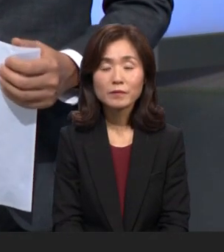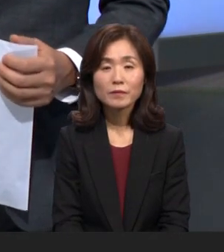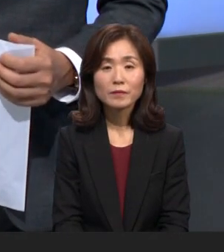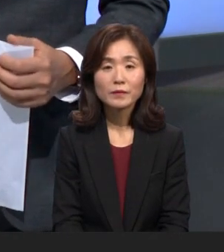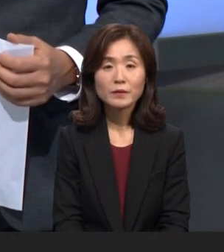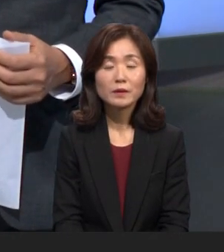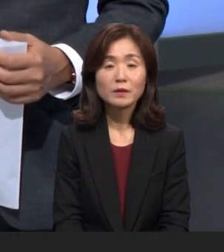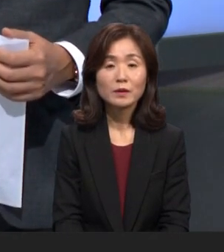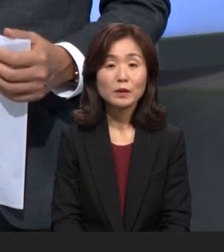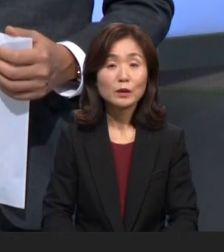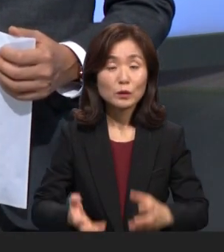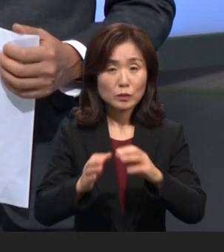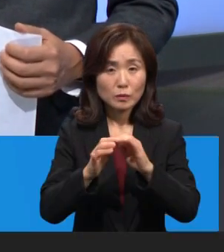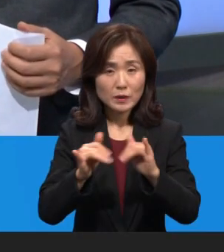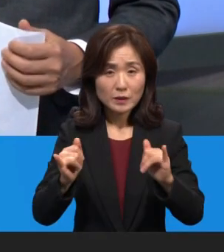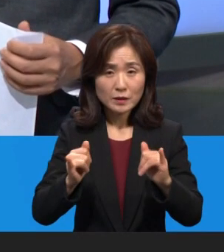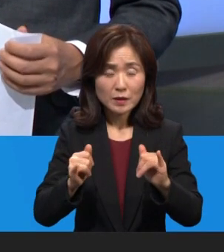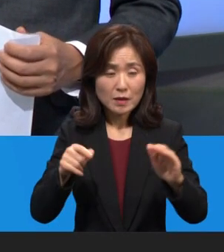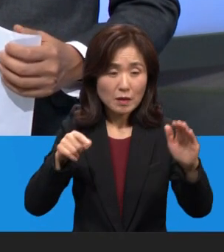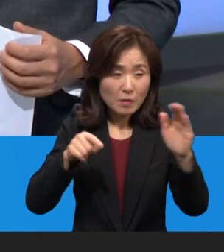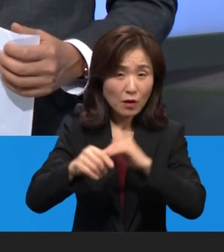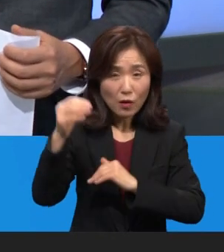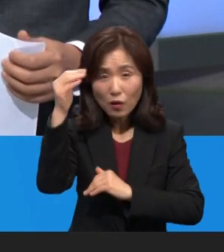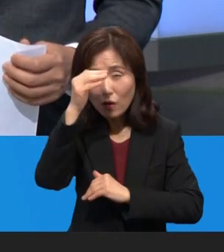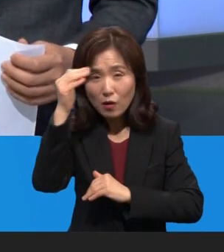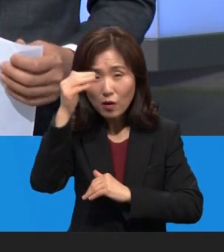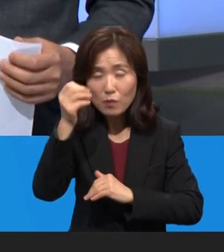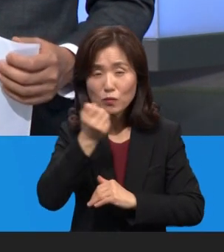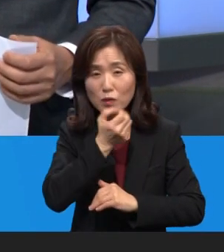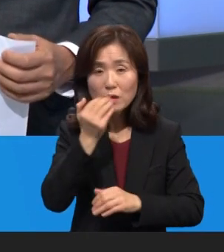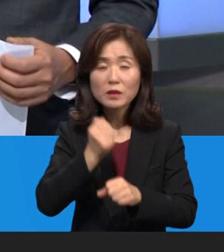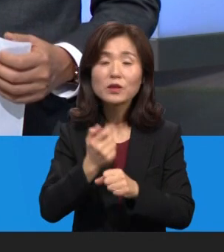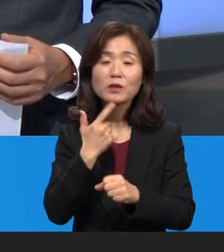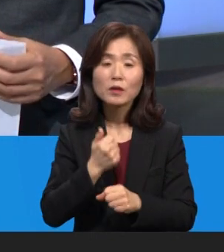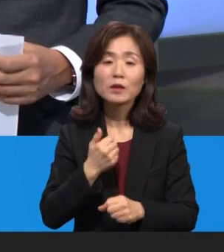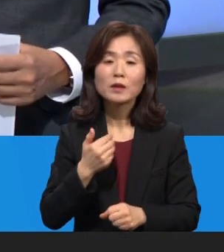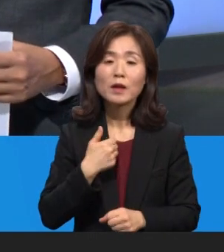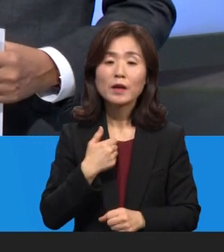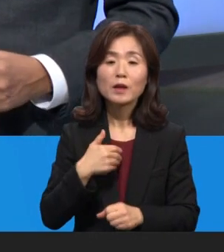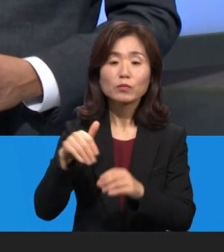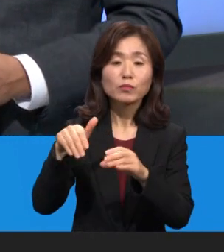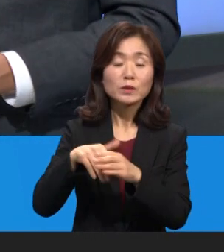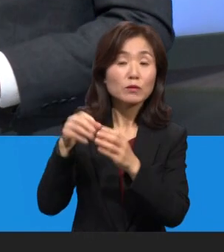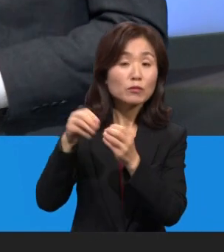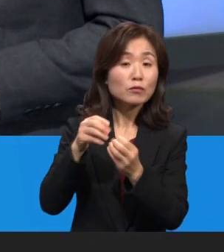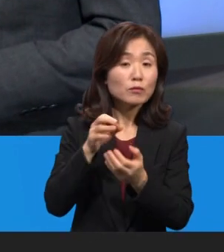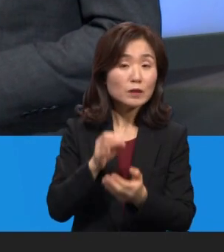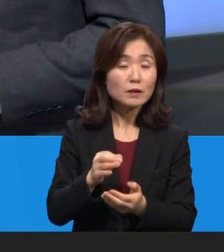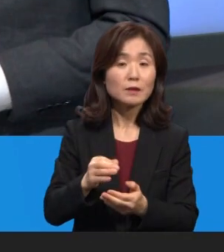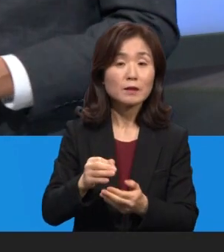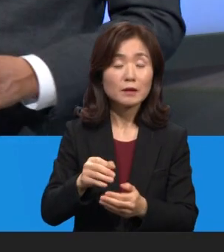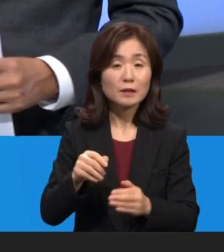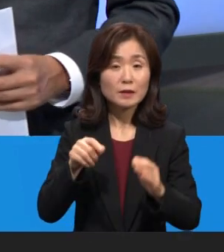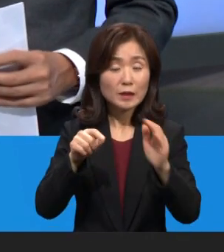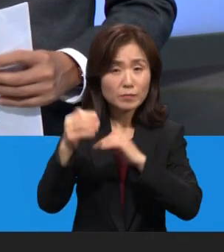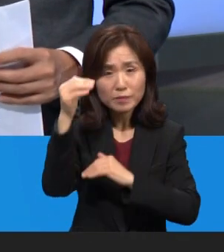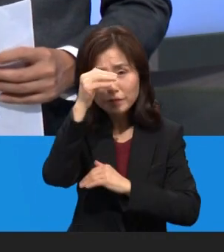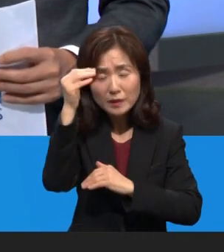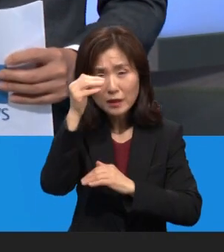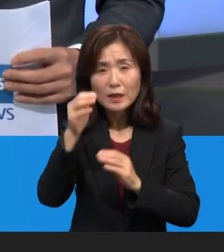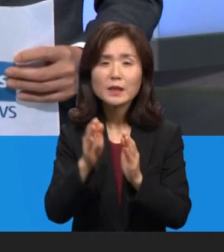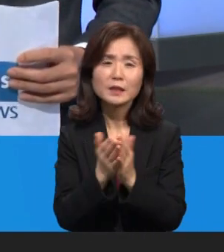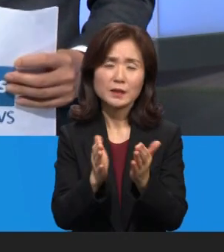네, 전 국민 답사 열풍을 일으켰던 책이죠. 나의 문화유산 답사기인데요. 최근엔 10대들을 위한